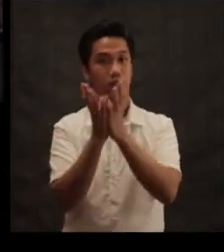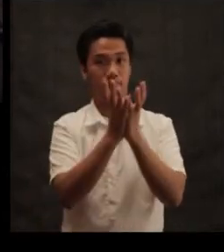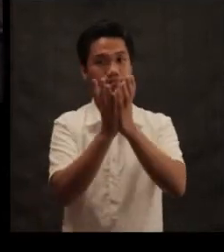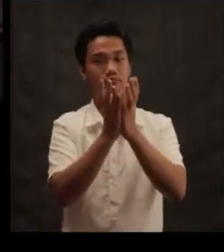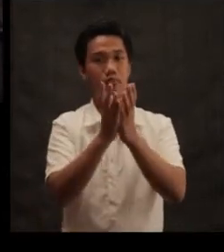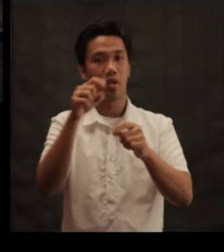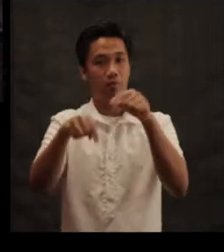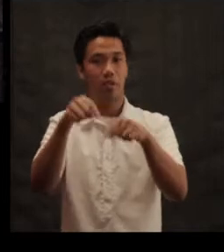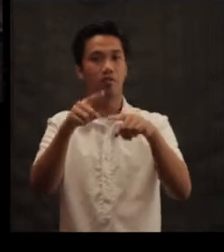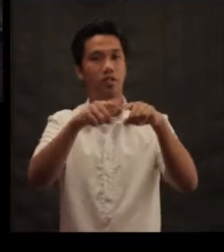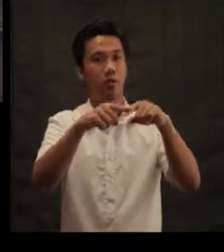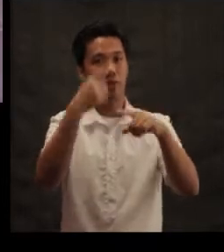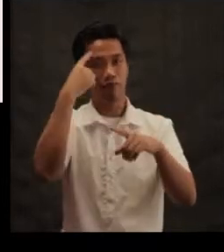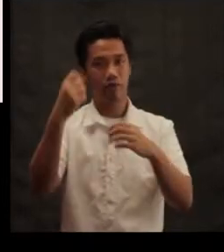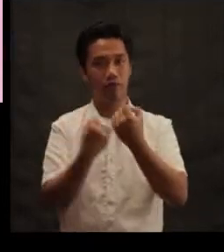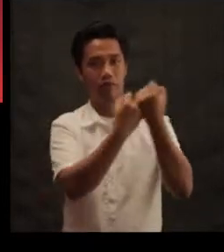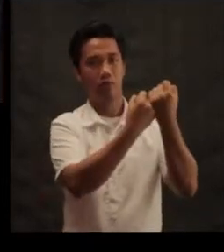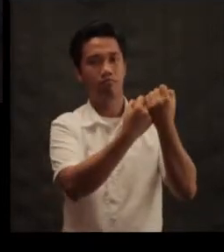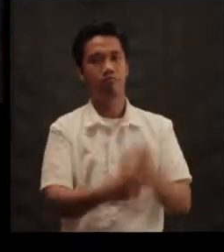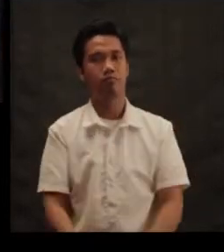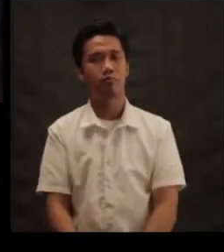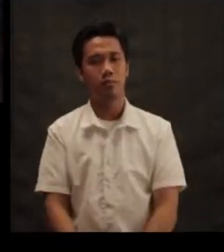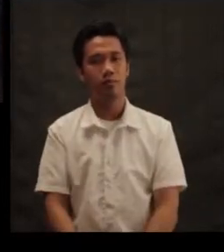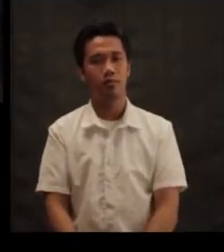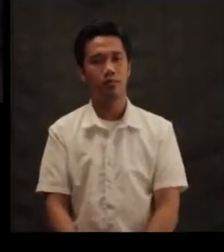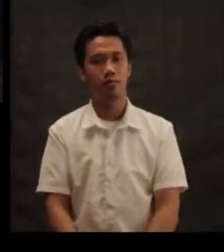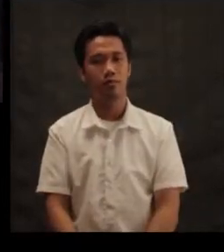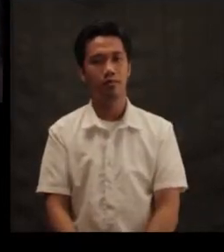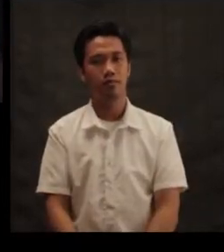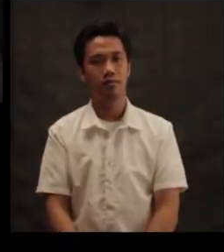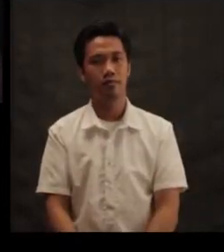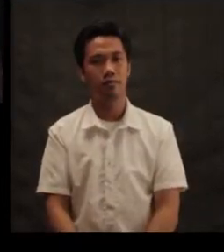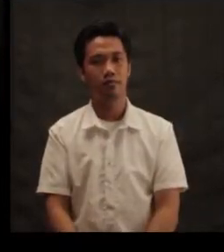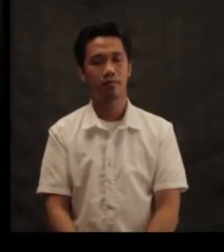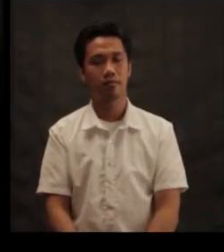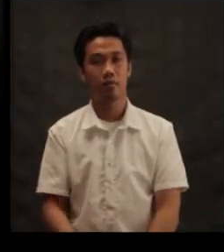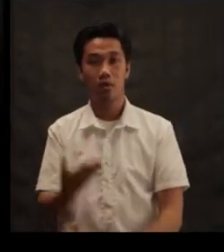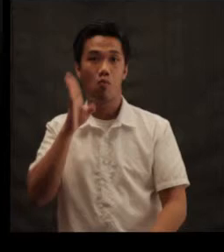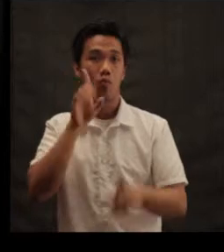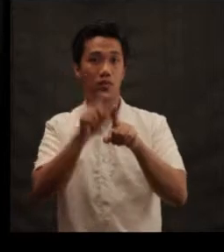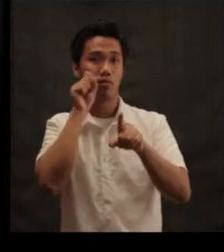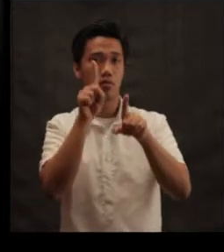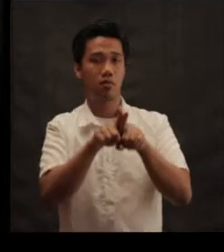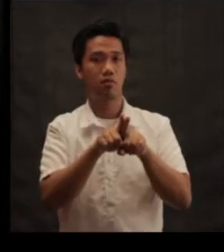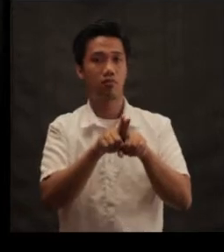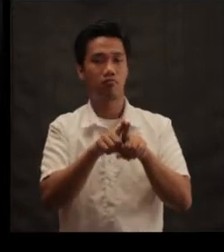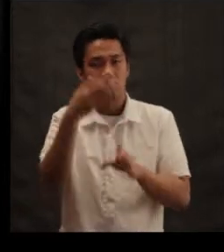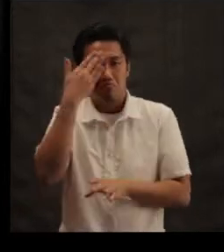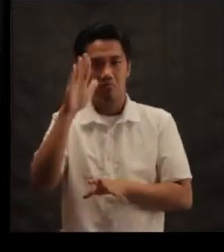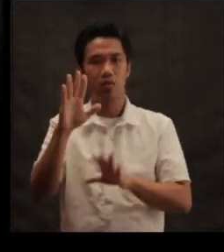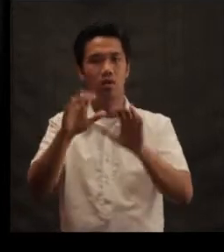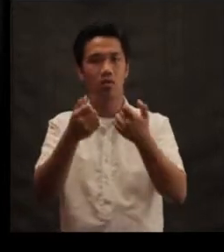pamilya. Bagamat pamilya rin ang kanila naaasahang makatutuwang sa kanila. Yung mga kapatid niya po, hindi sila